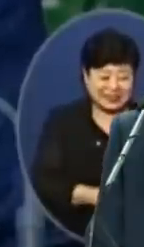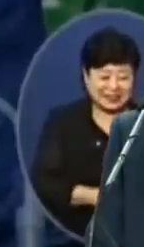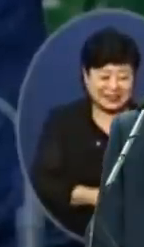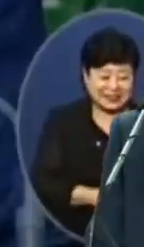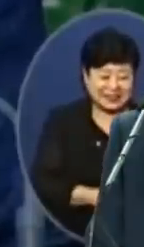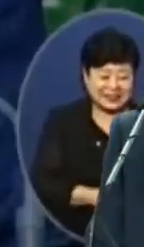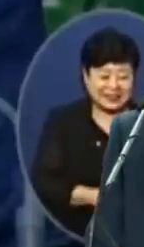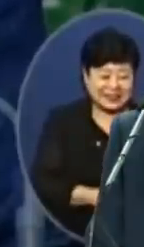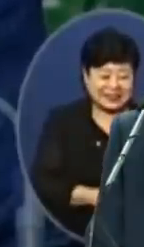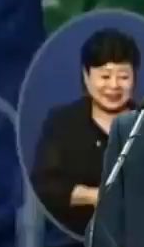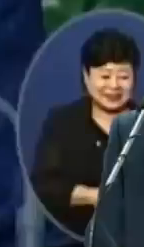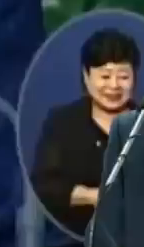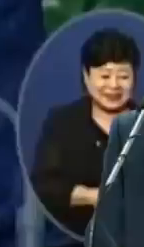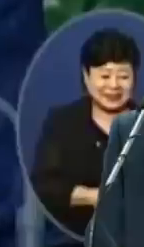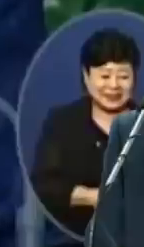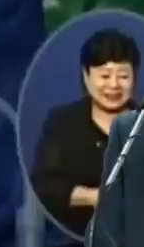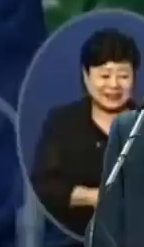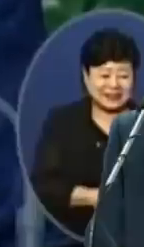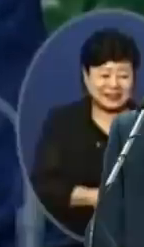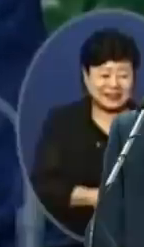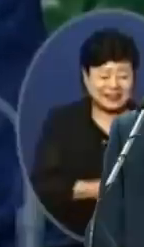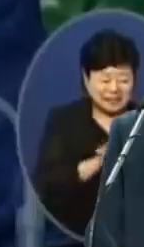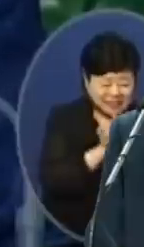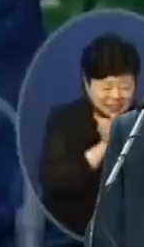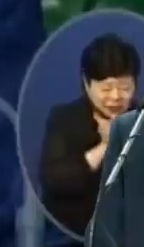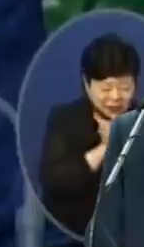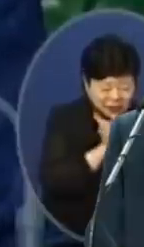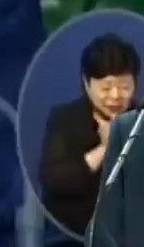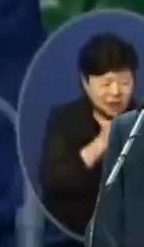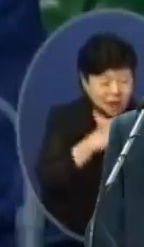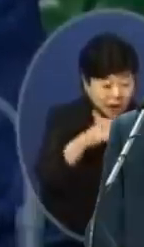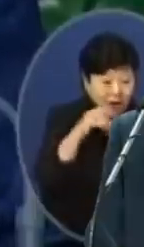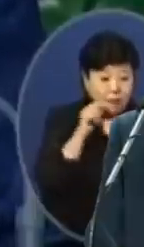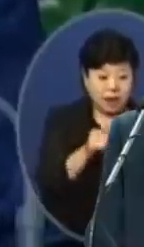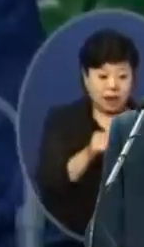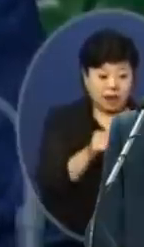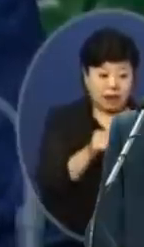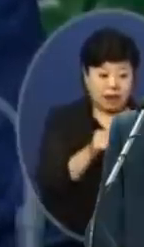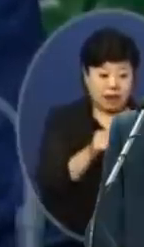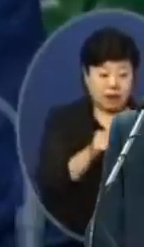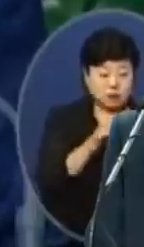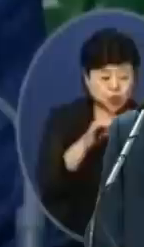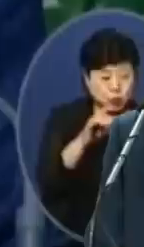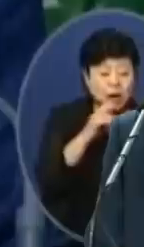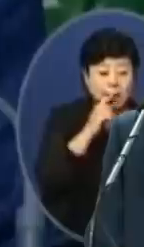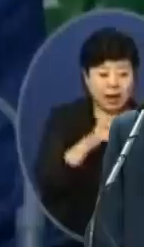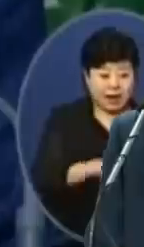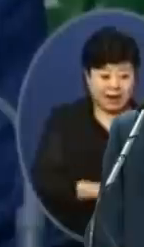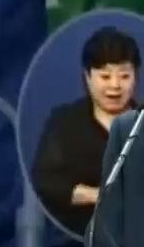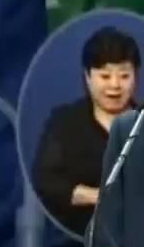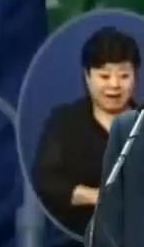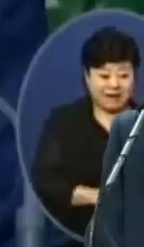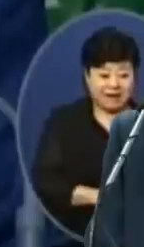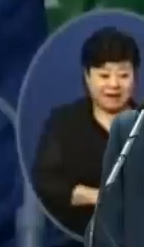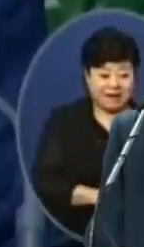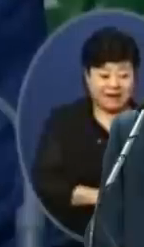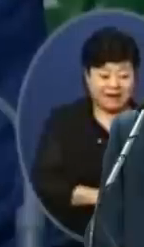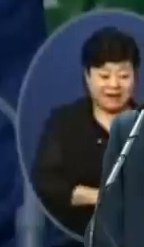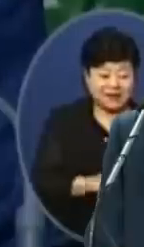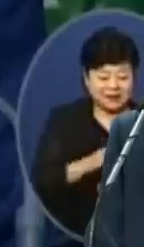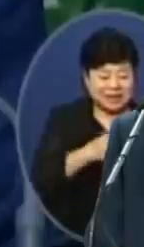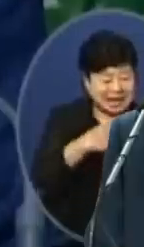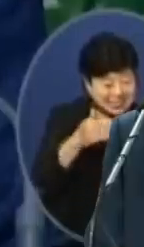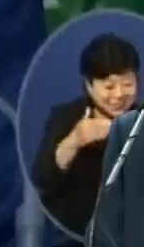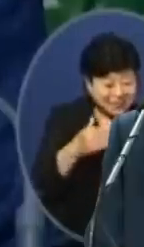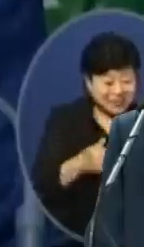아유 뭘 내가 가 기도하면 가라 가서 전도하라 그러시, 이웃에